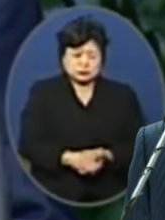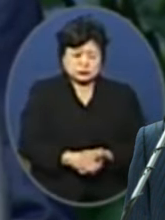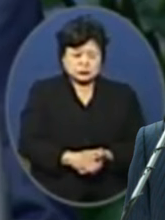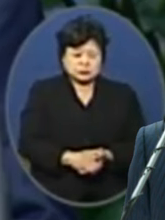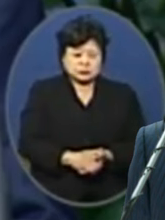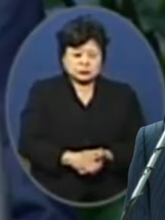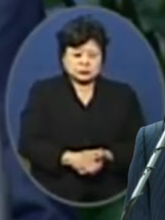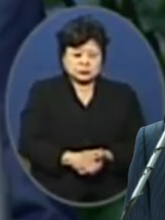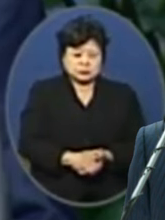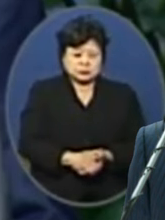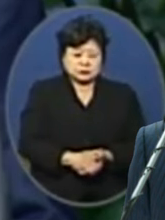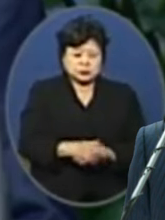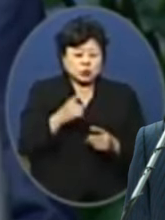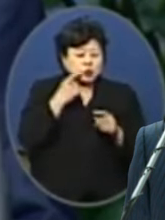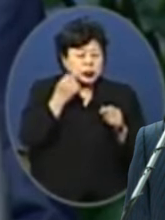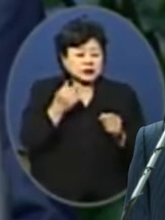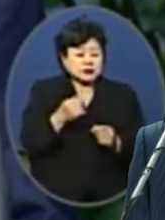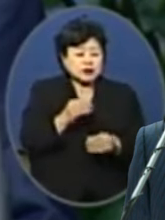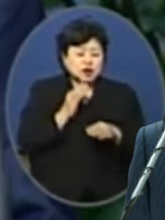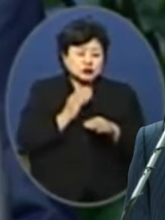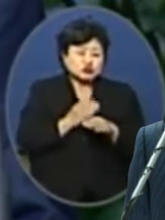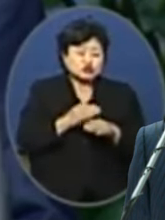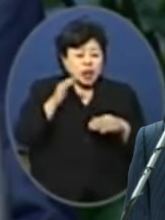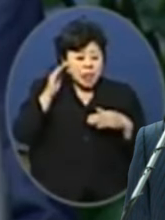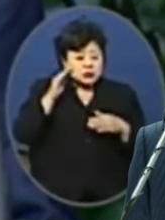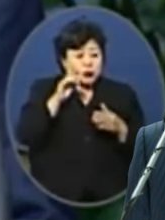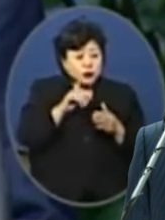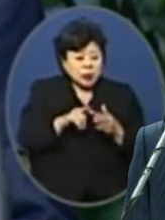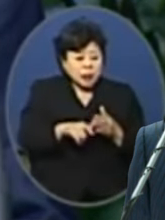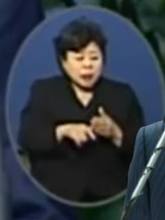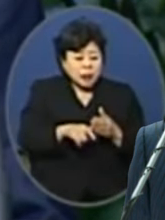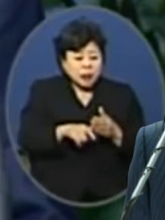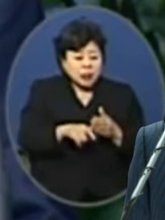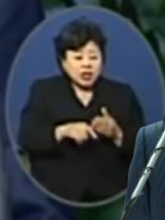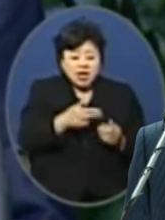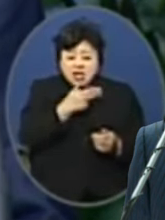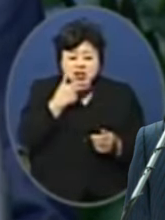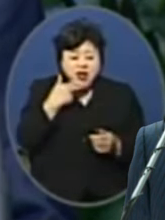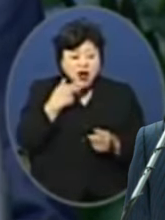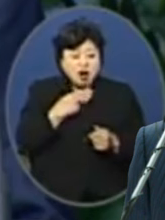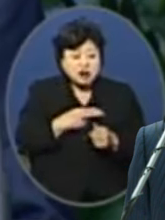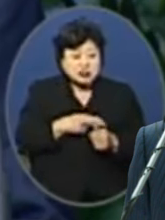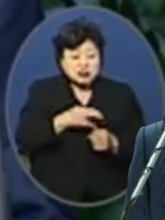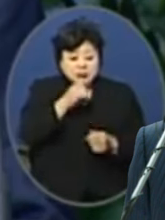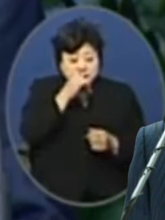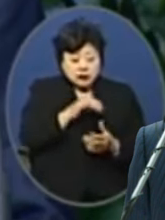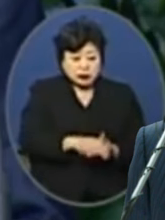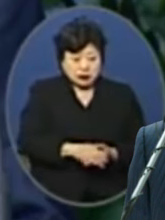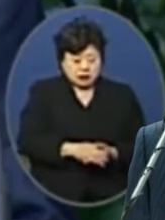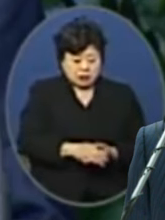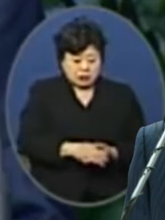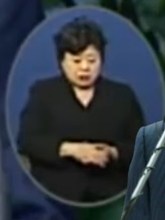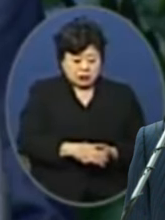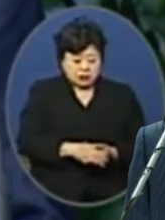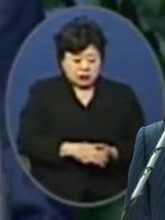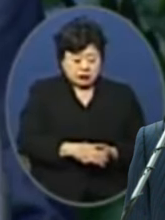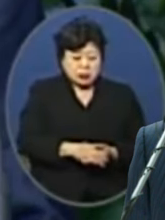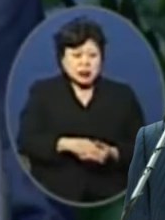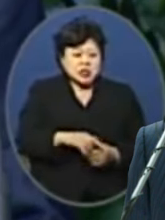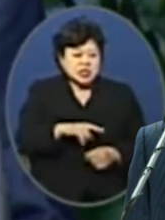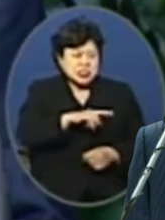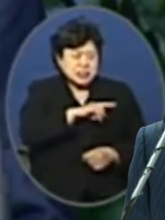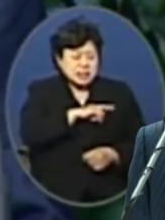앉습니다 제가 중학교 공부할 때는 중학교에 우리 영어담당 선생님 있는데 그 선생님의 이름이